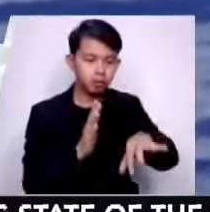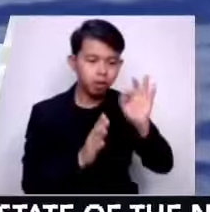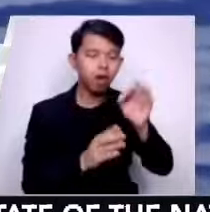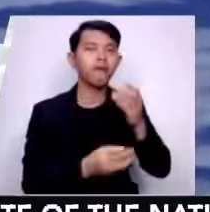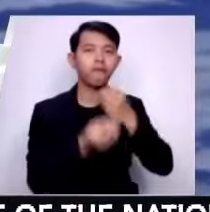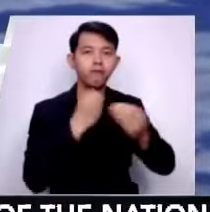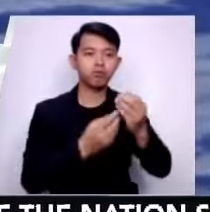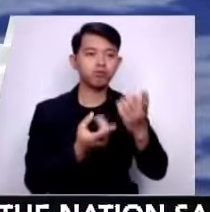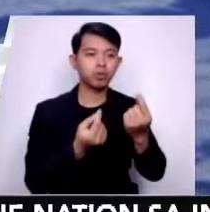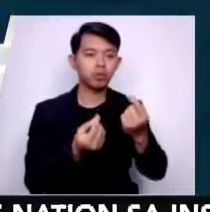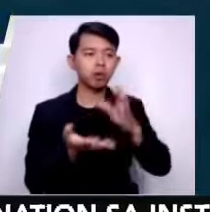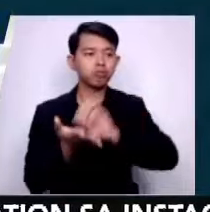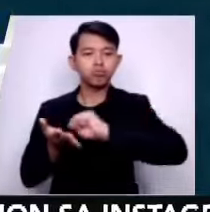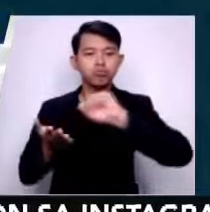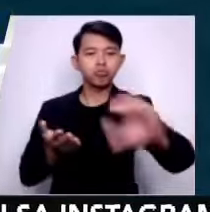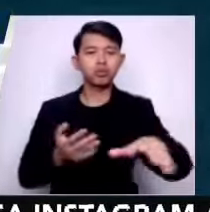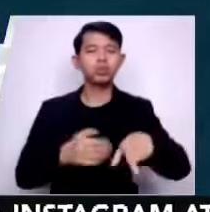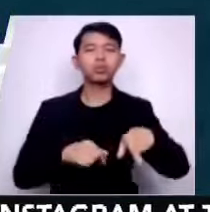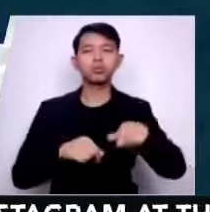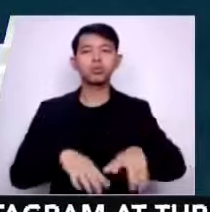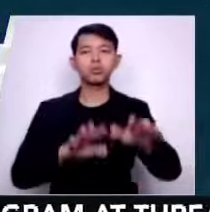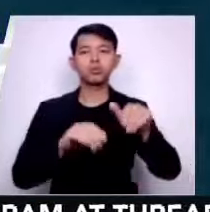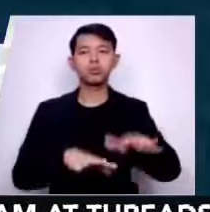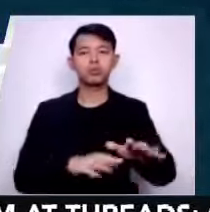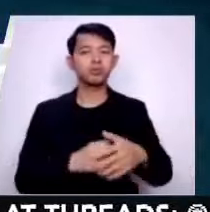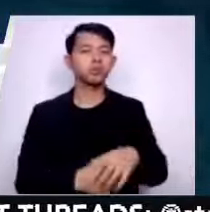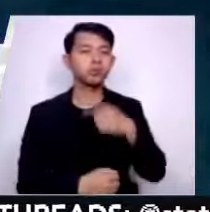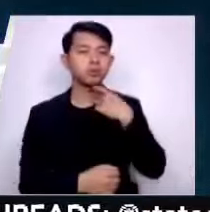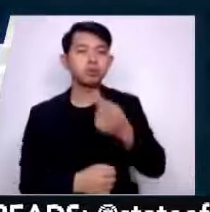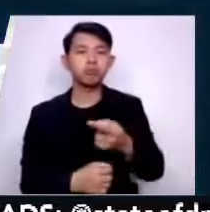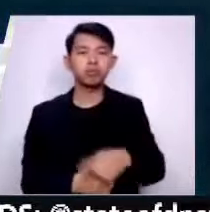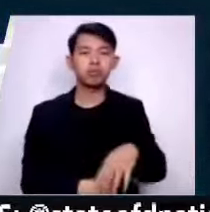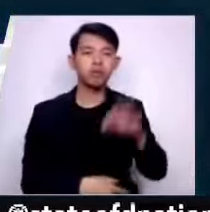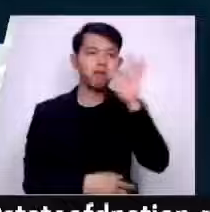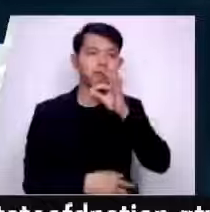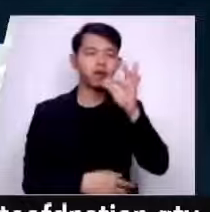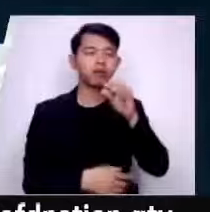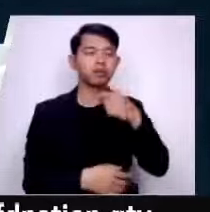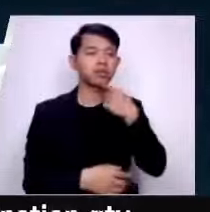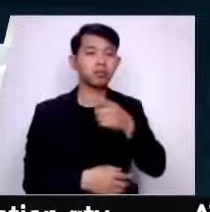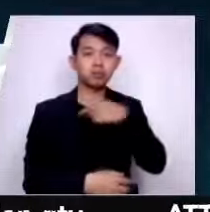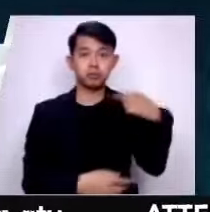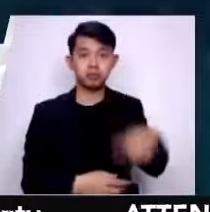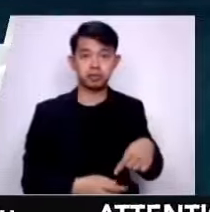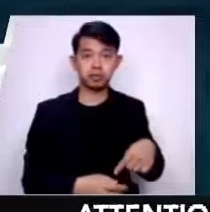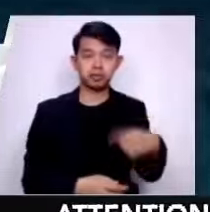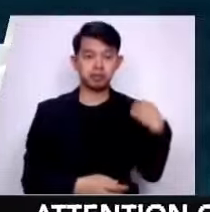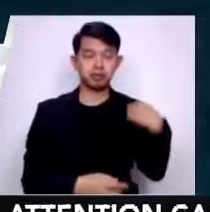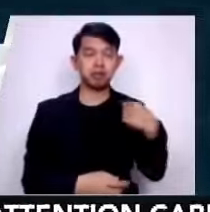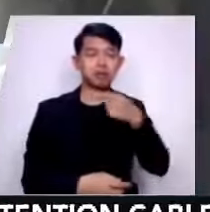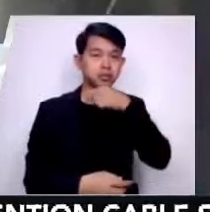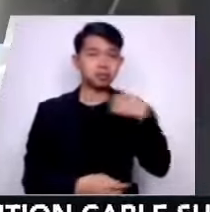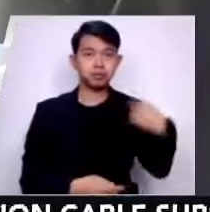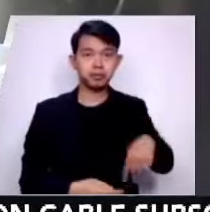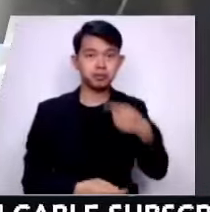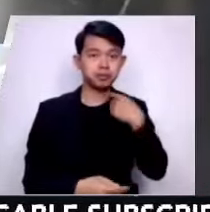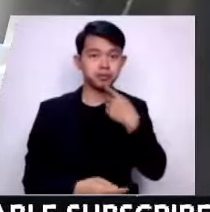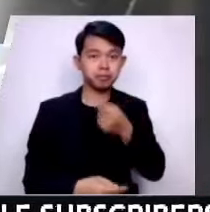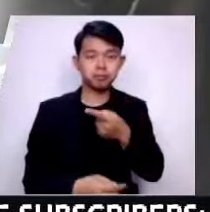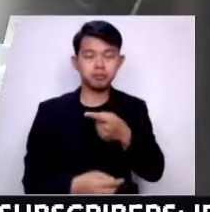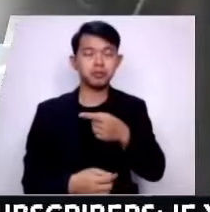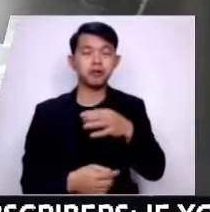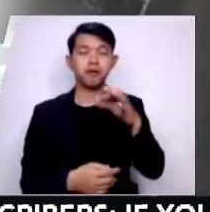mga Tsino sa dagat taliwas daw yyan sa ikinakalat na video ng China na Pilipinas ang nagkakalat sa dagat na-recover